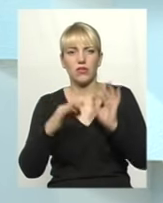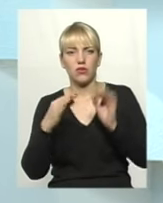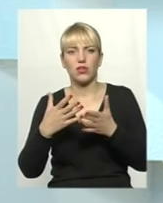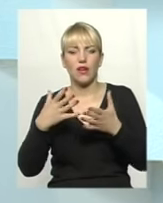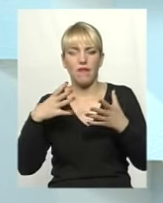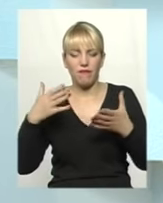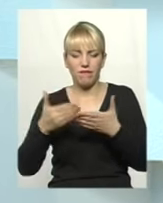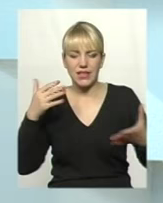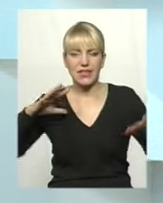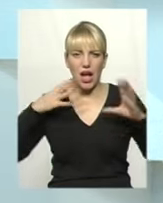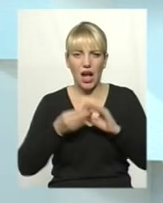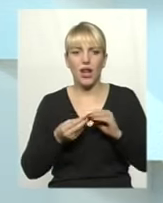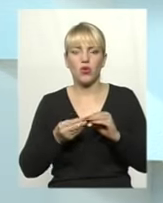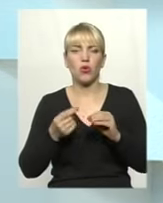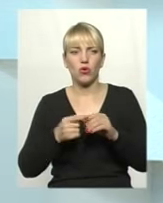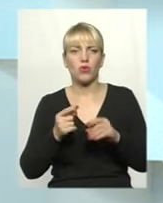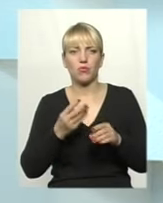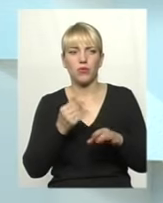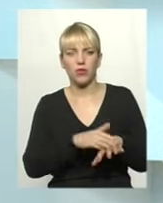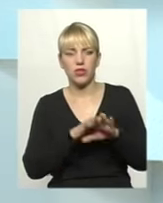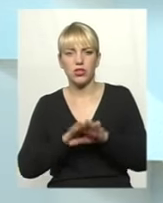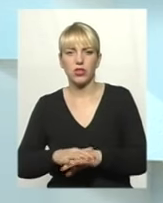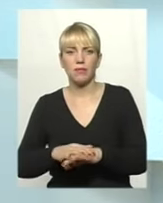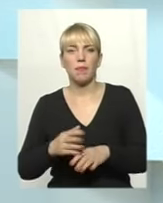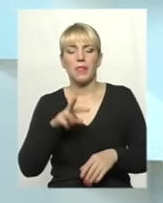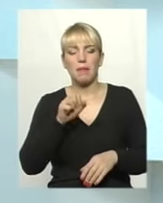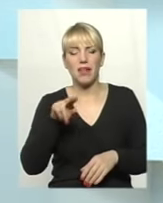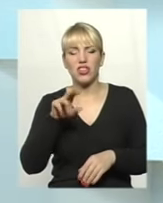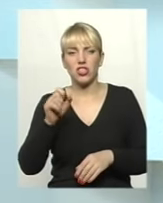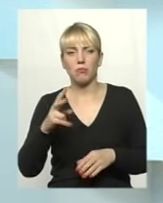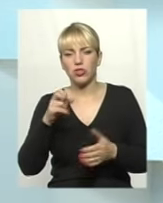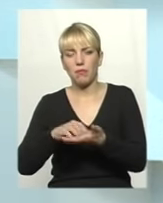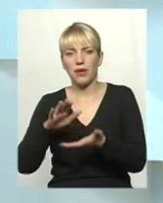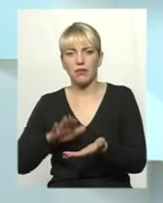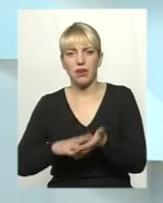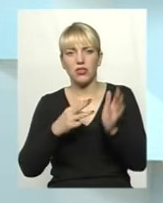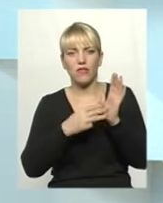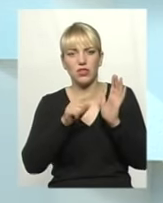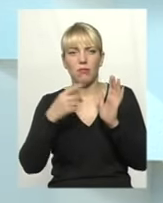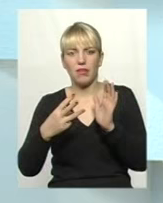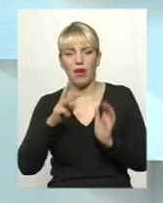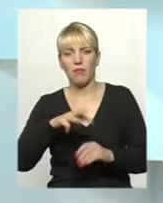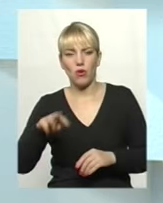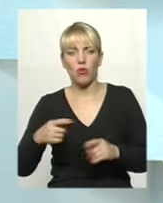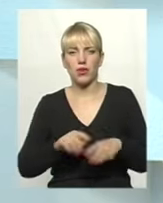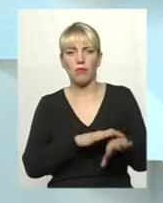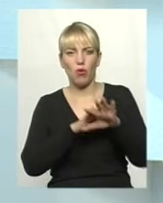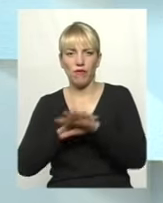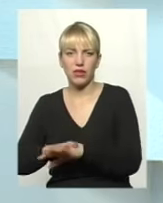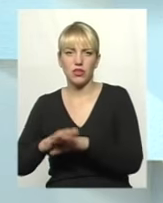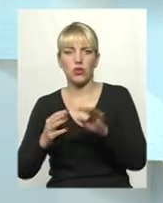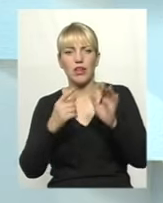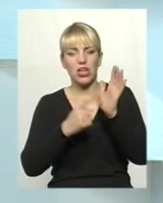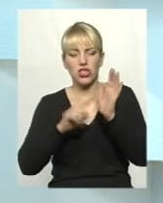загального обсягу профінансованих коштів, не передбачених. Меджибіж передбачено 8,2 мільйона, профінансовано